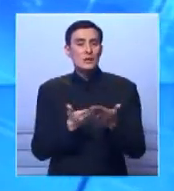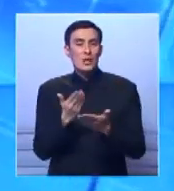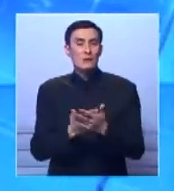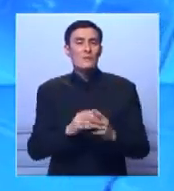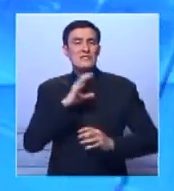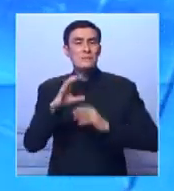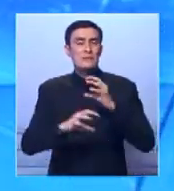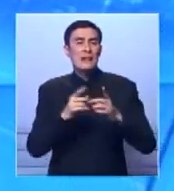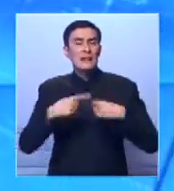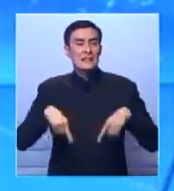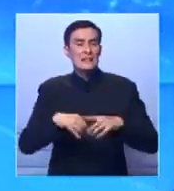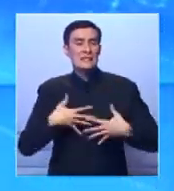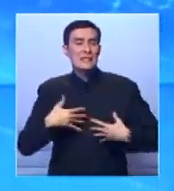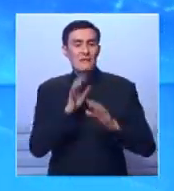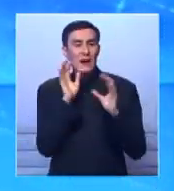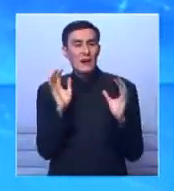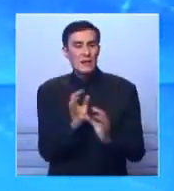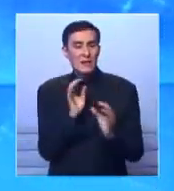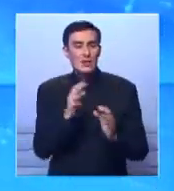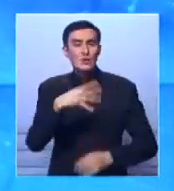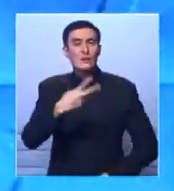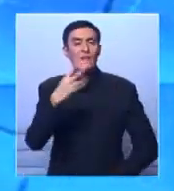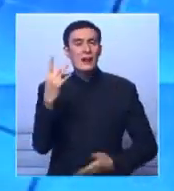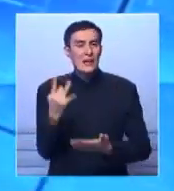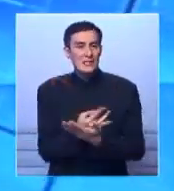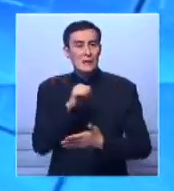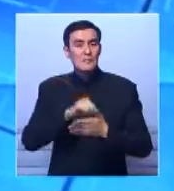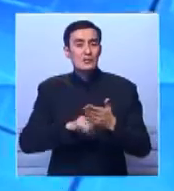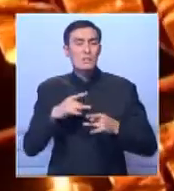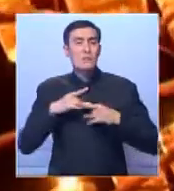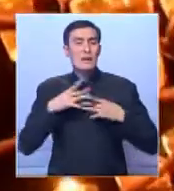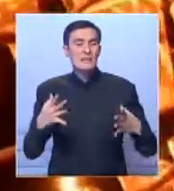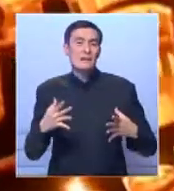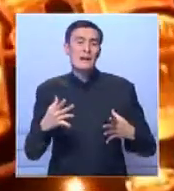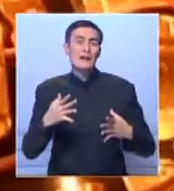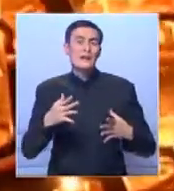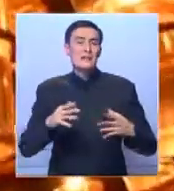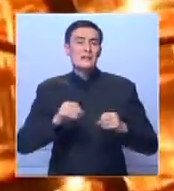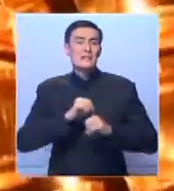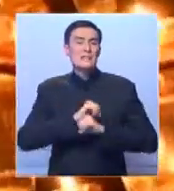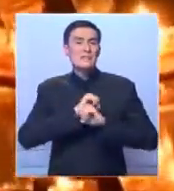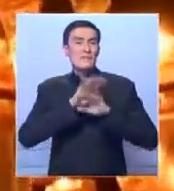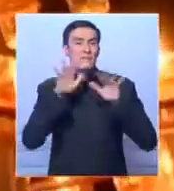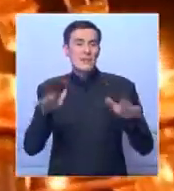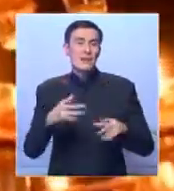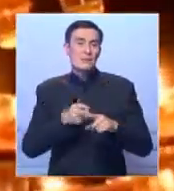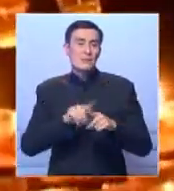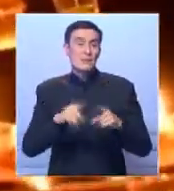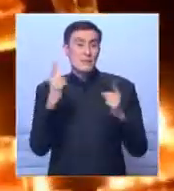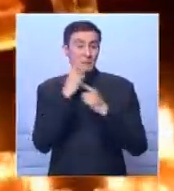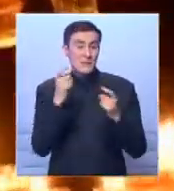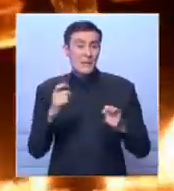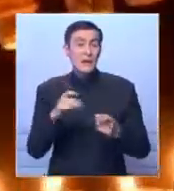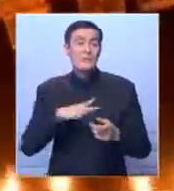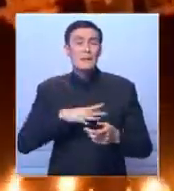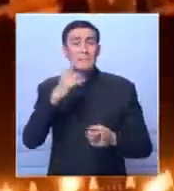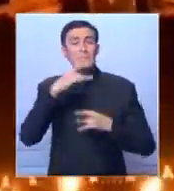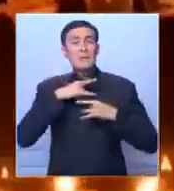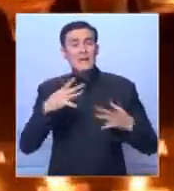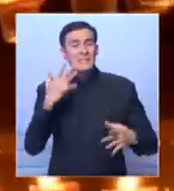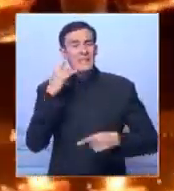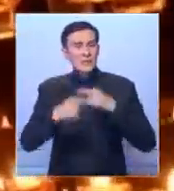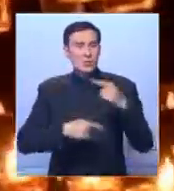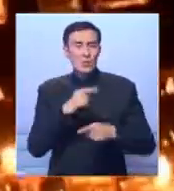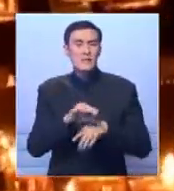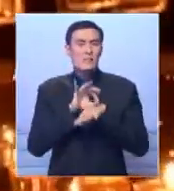ВОЗ, в 42 раза. Причина тому – празднование фестиваля света Дивали, пишут местные СМИ. Главный индуистский праздник